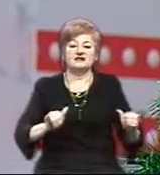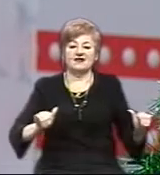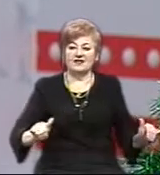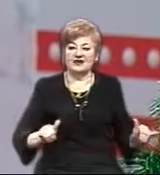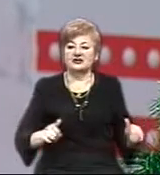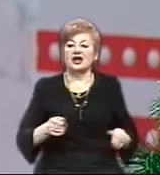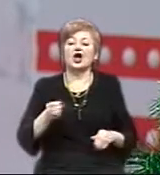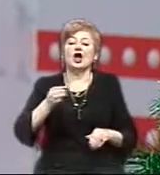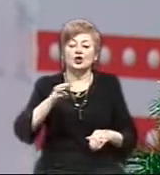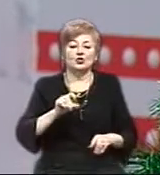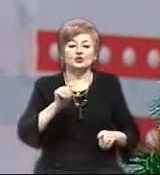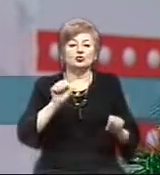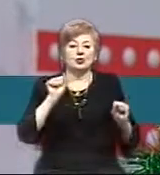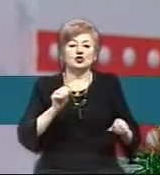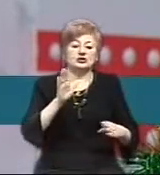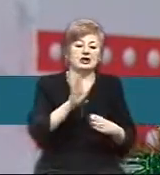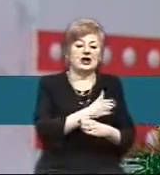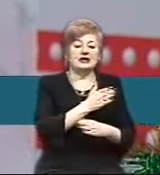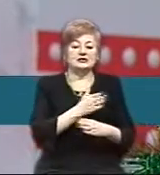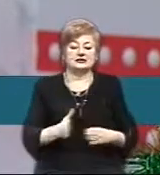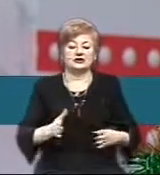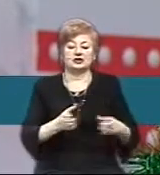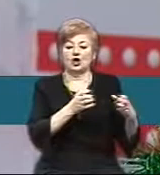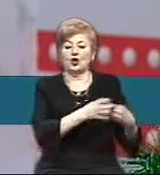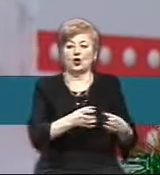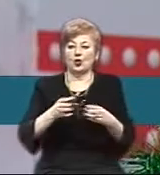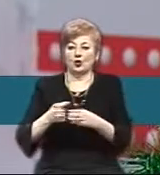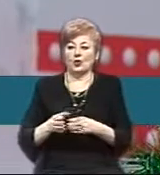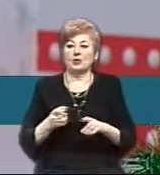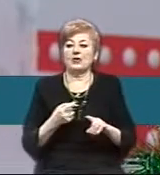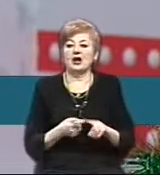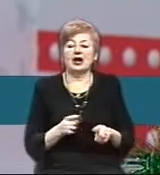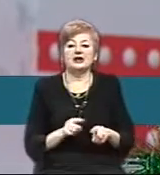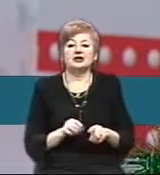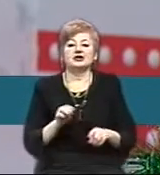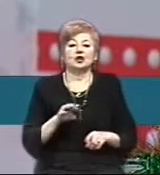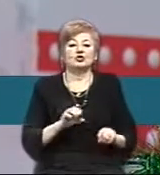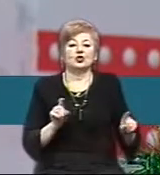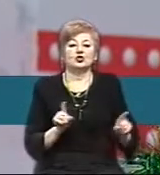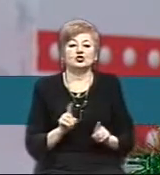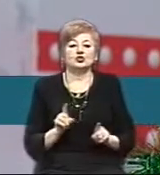– це те, що може роз'єднувати цілі групи. Стереотипи – це те, чим